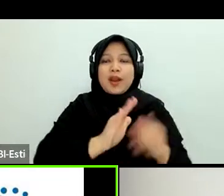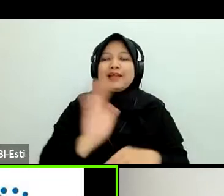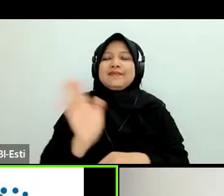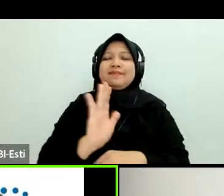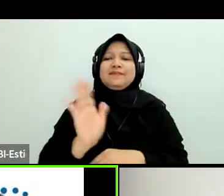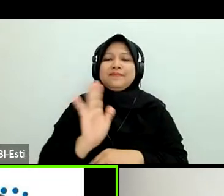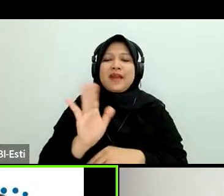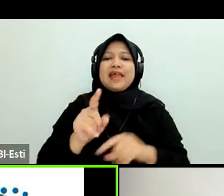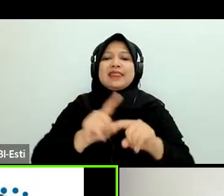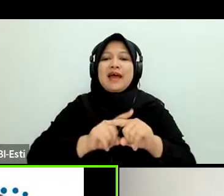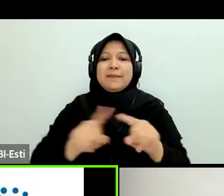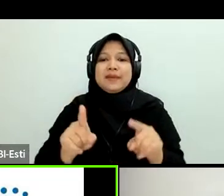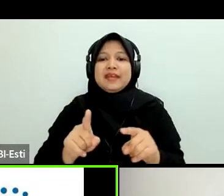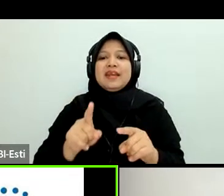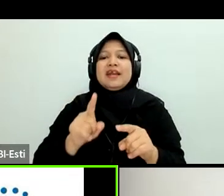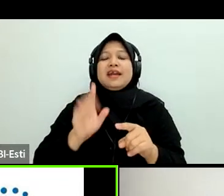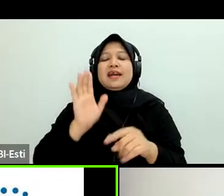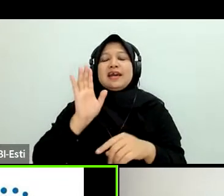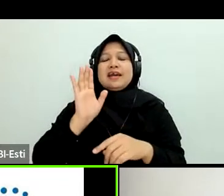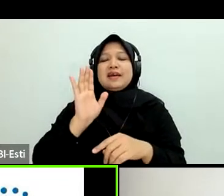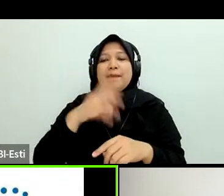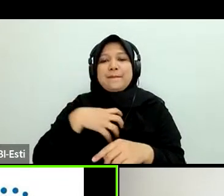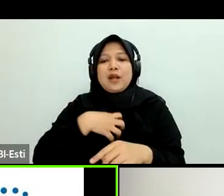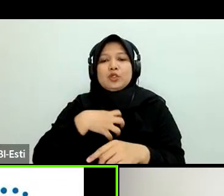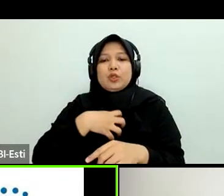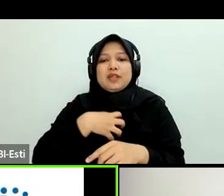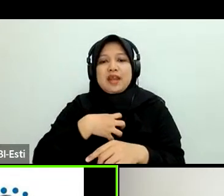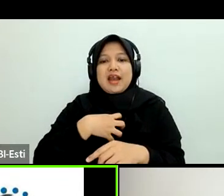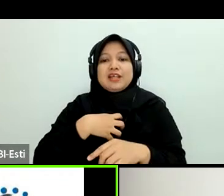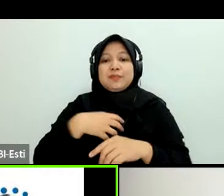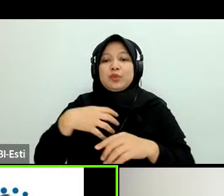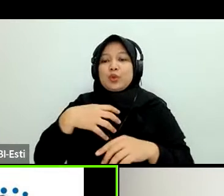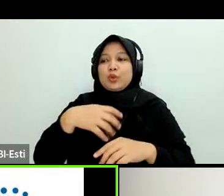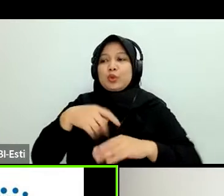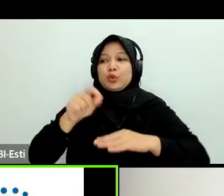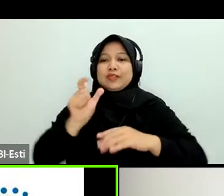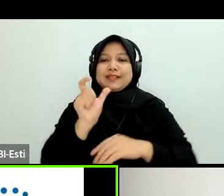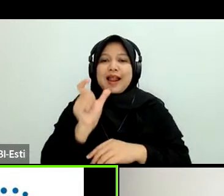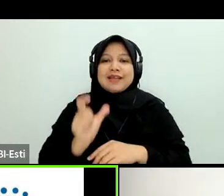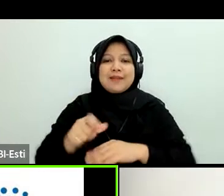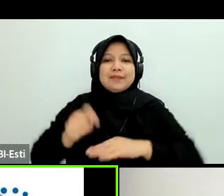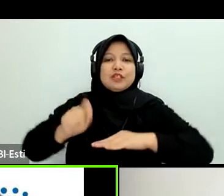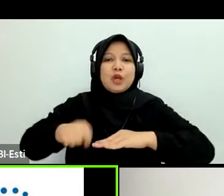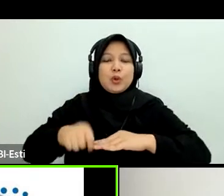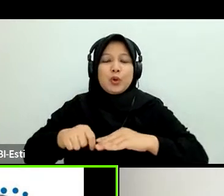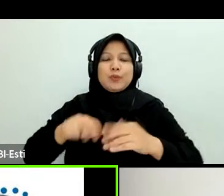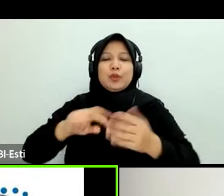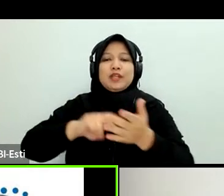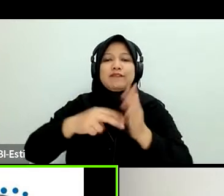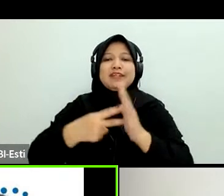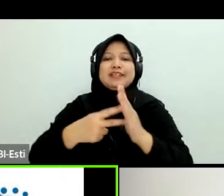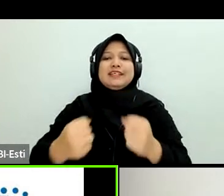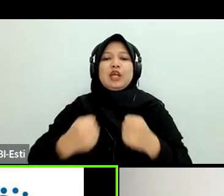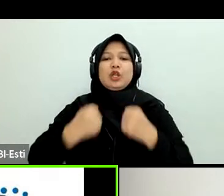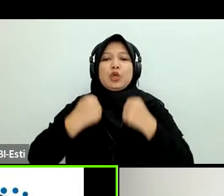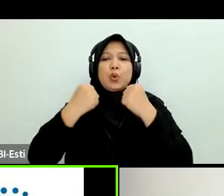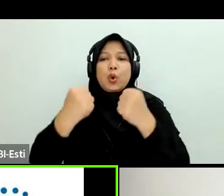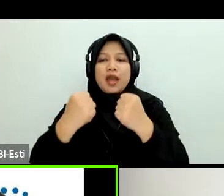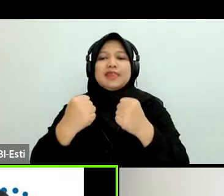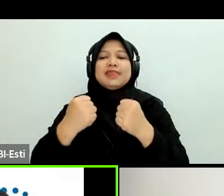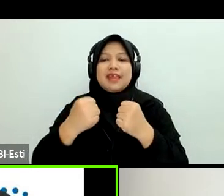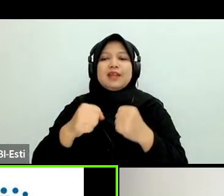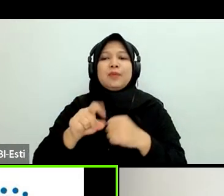itu berlaku hukum sendiri sudah memiliki definisi yang kuat Gitu ya tapi tetep berjalan panjangin perlu dilakukan